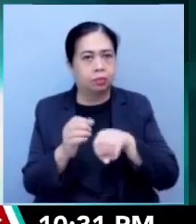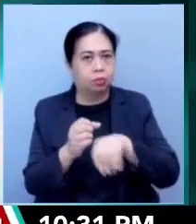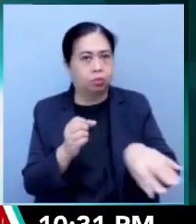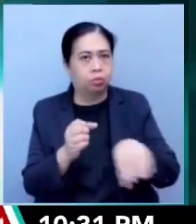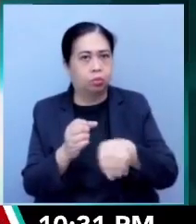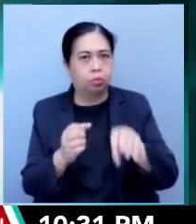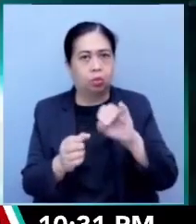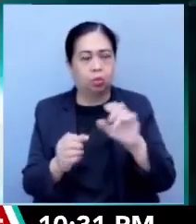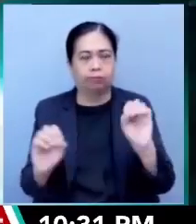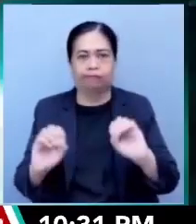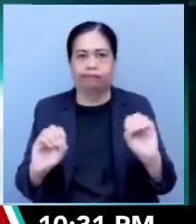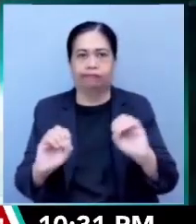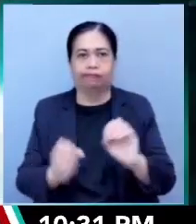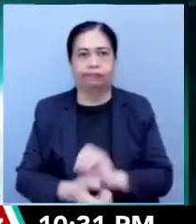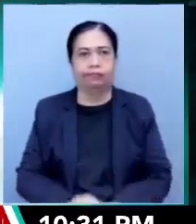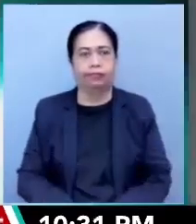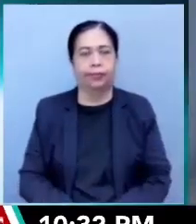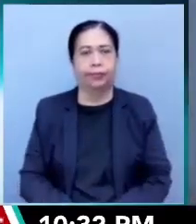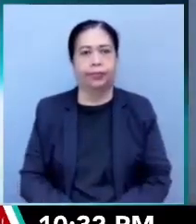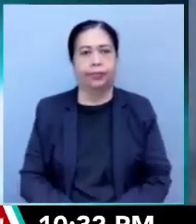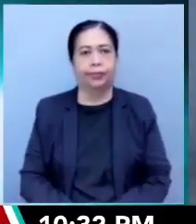dagat.